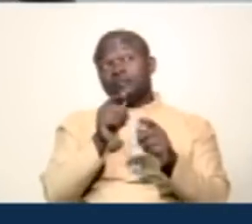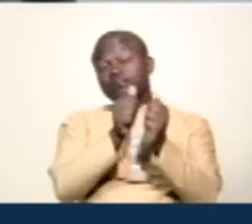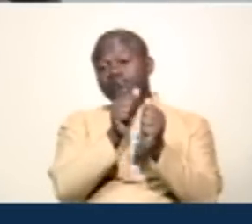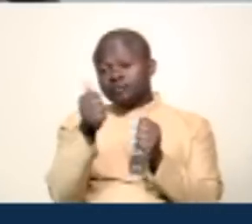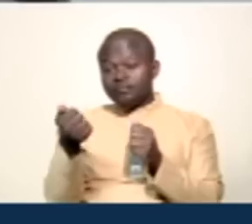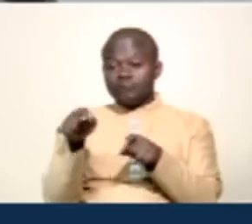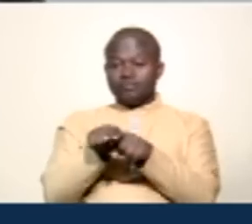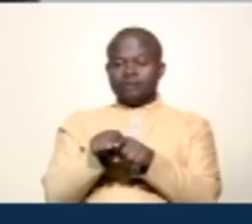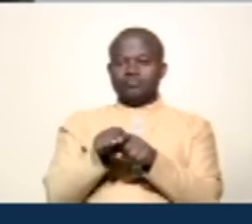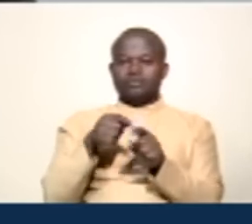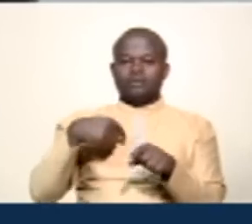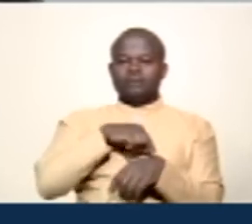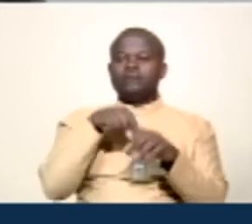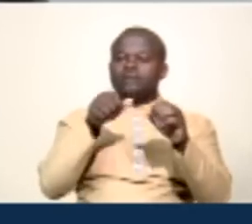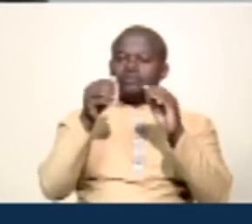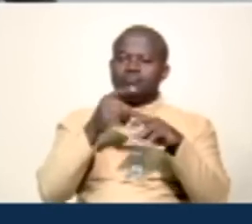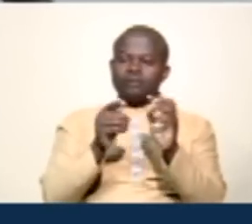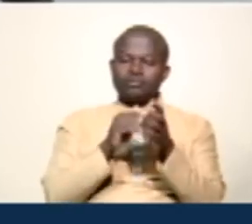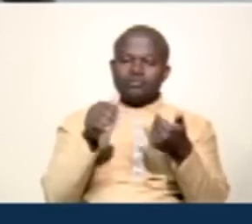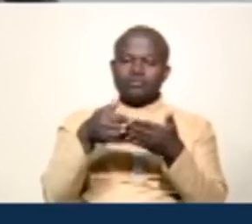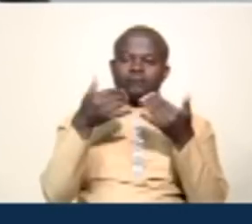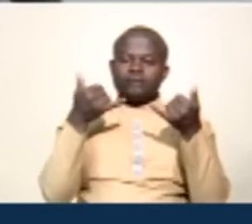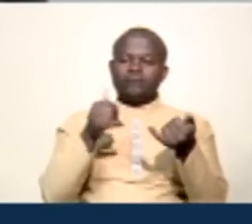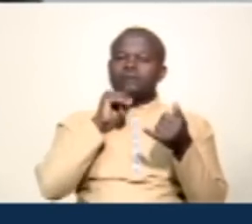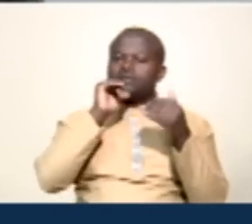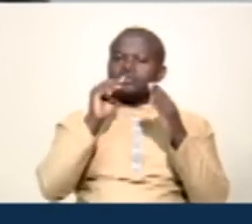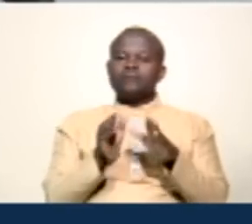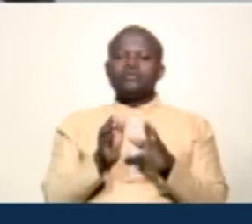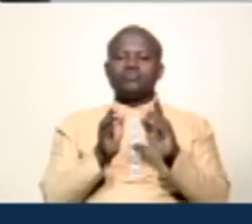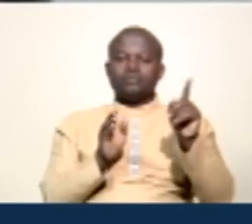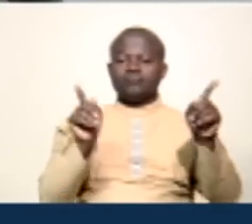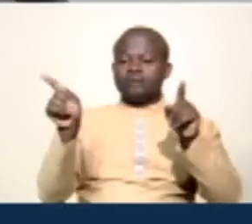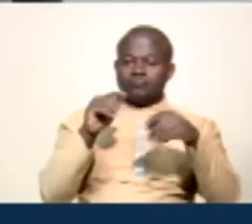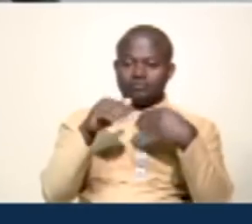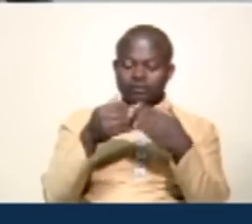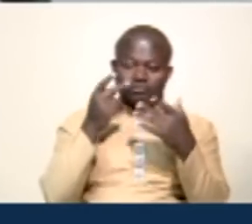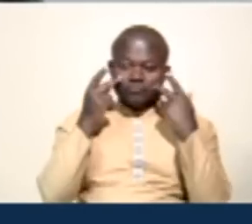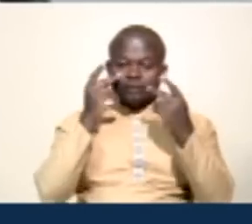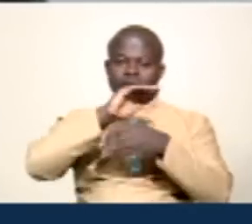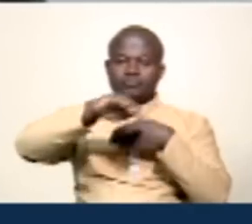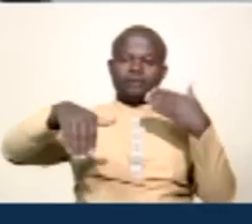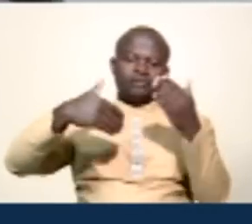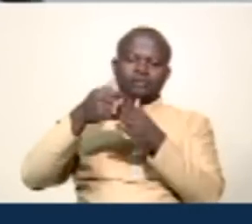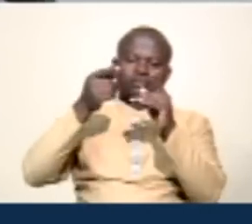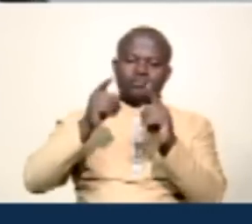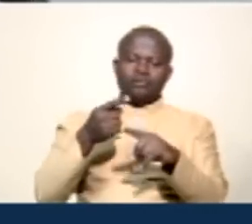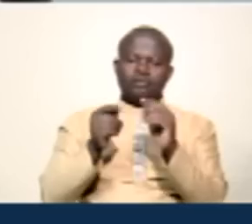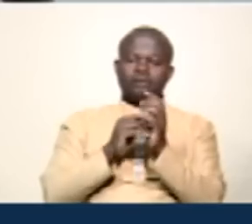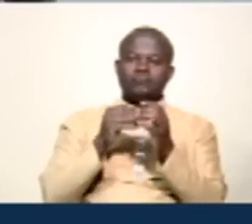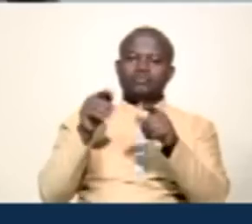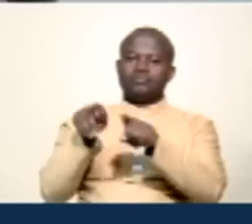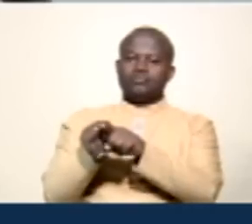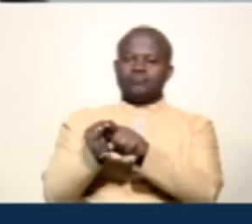wabo akavuga ati ngenda twagwa na mwene wabo, ariko ubu ngubu tuvugana ntabwo ntwara mwene wacu gusa, ahubwo ntwara uwo ari we wese uza, kandi nabo bakaza